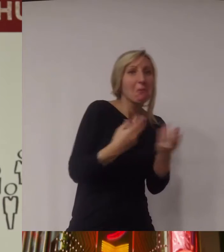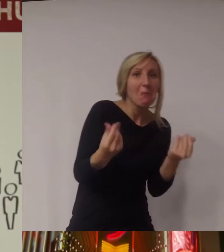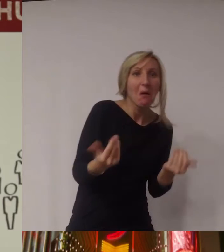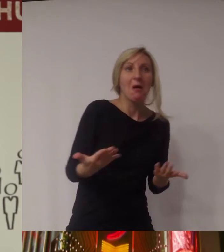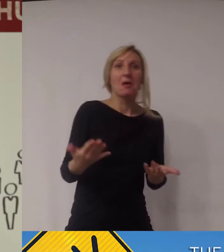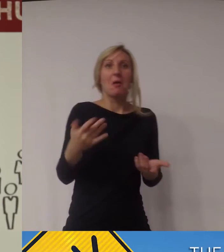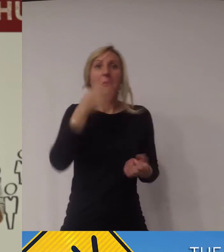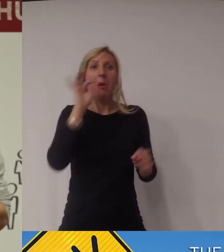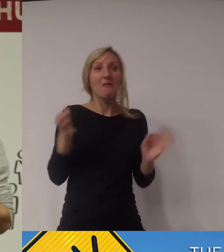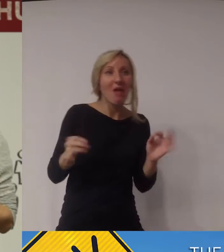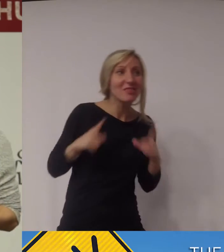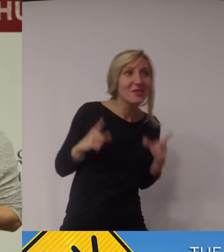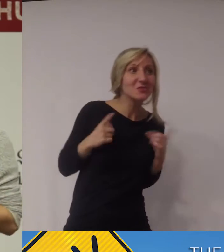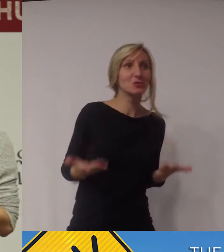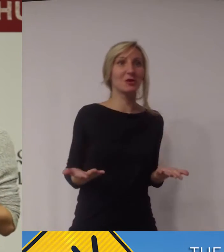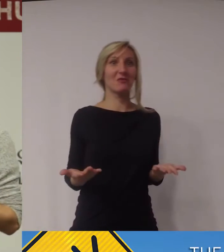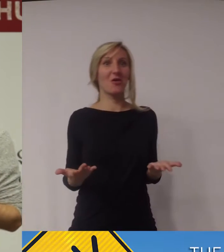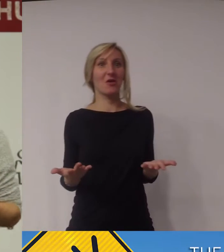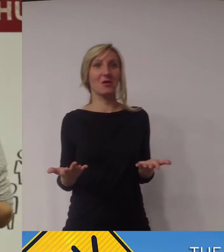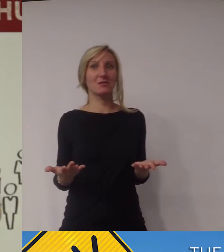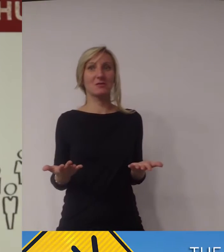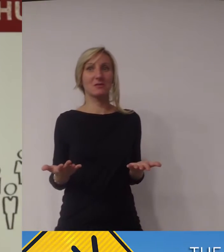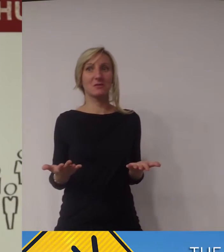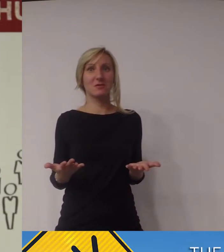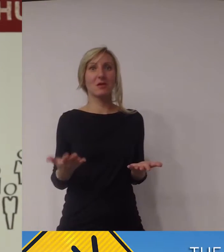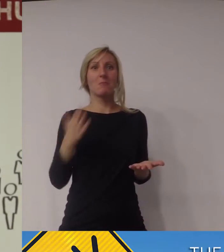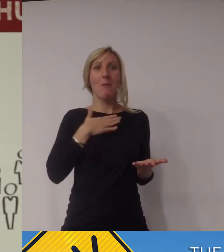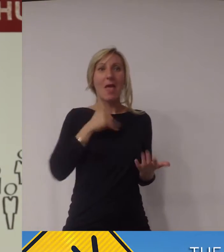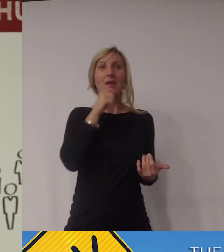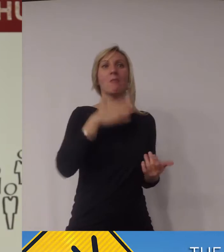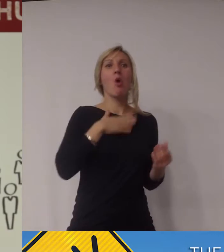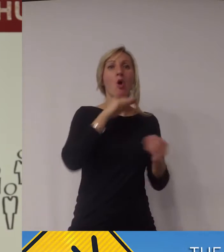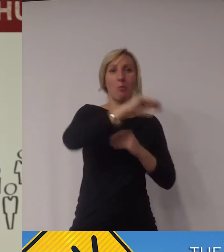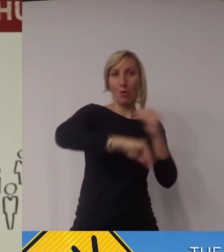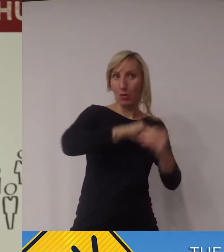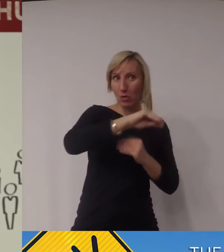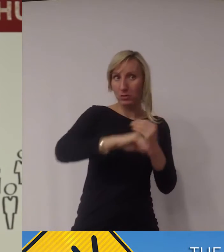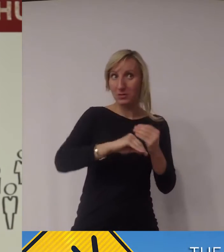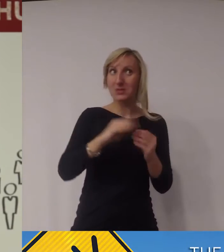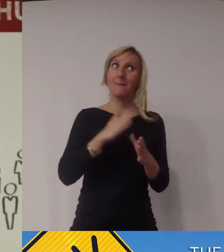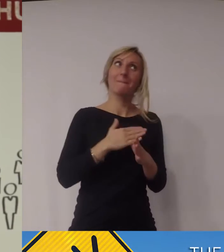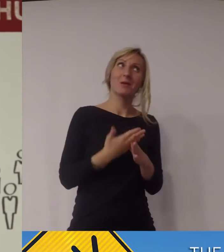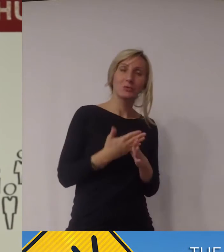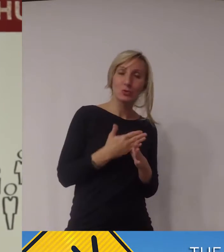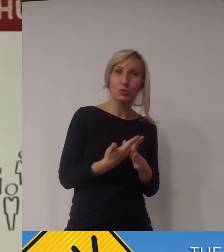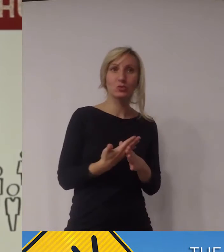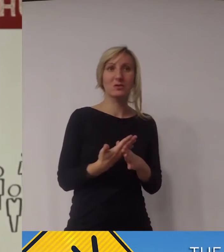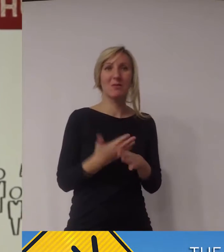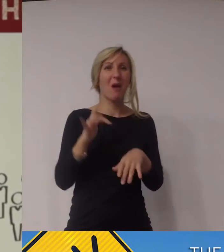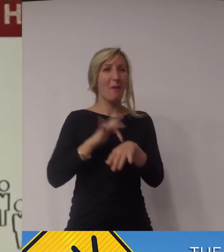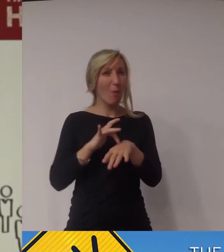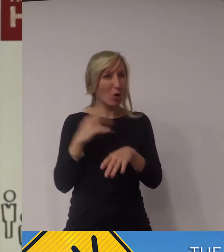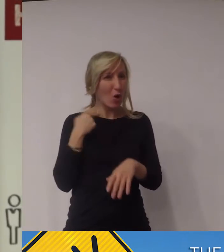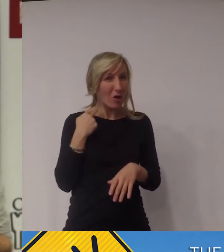kvalitetniji život svojoj porodici i sebi. Međutim, sam čin